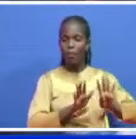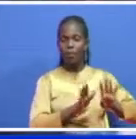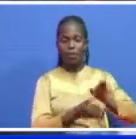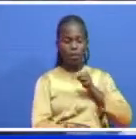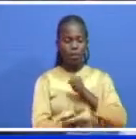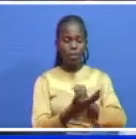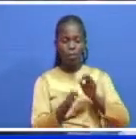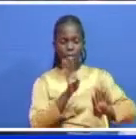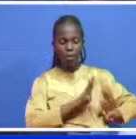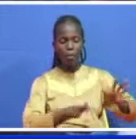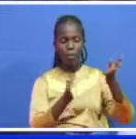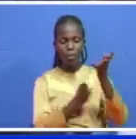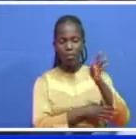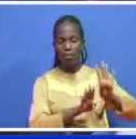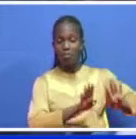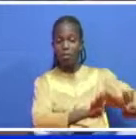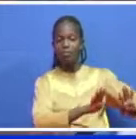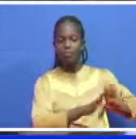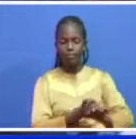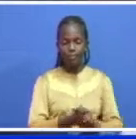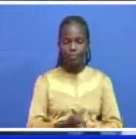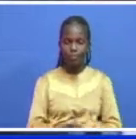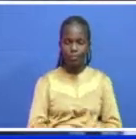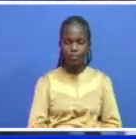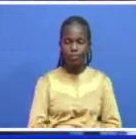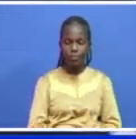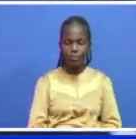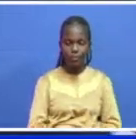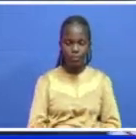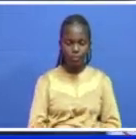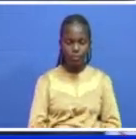Mituwa ni medhuku na tuwebi kia kusia our